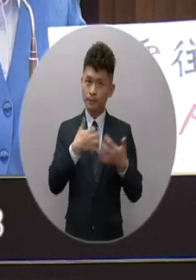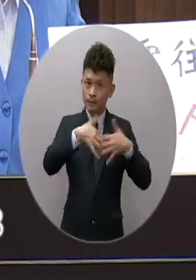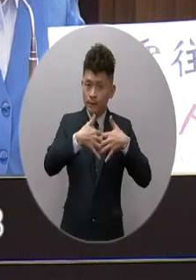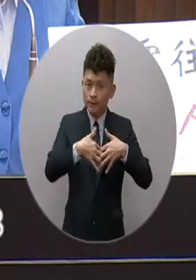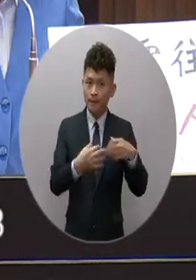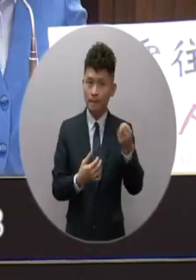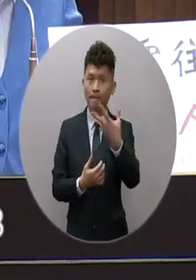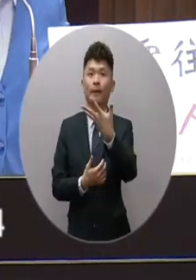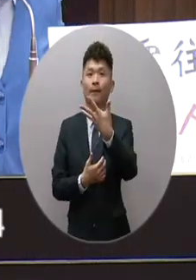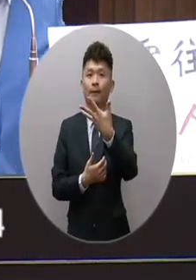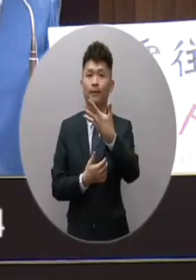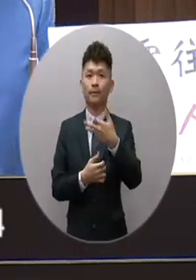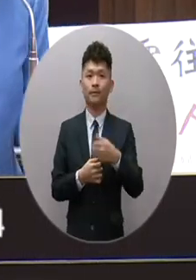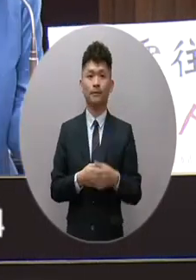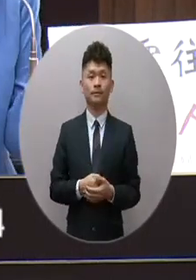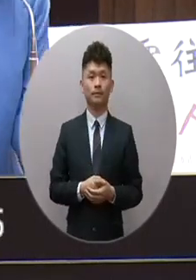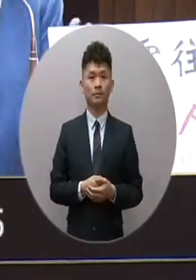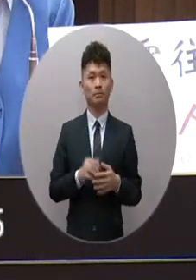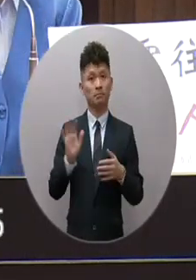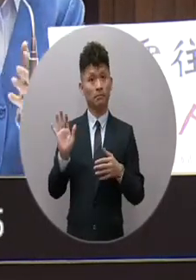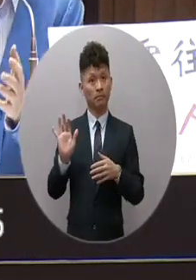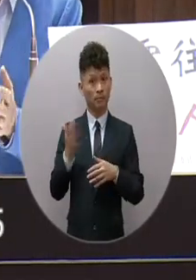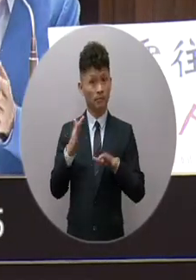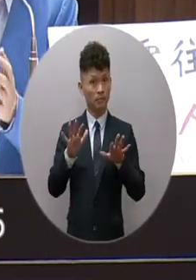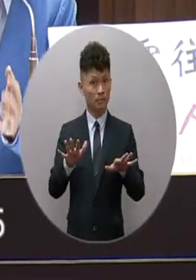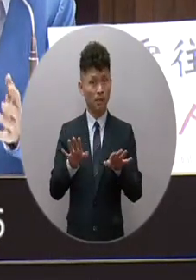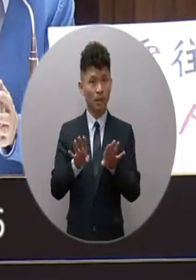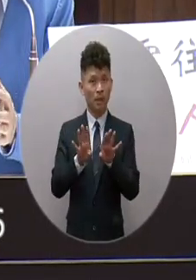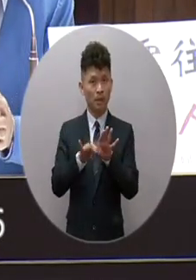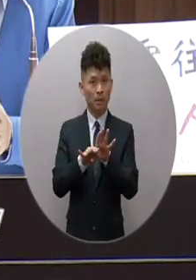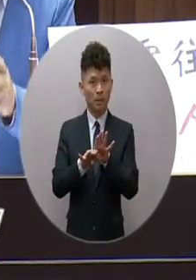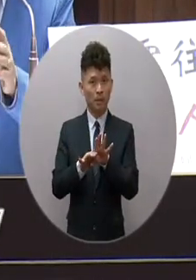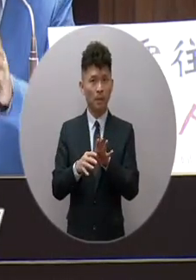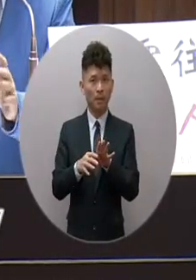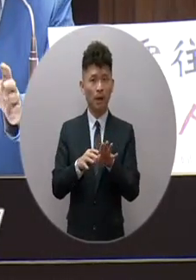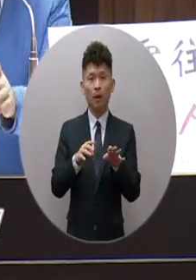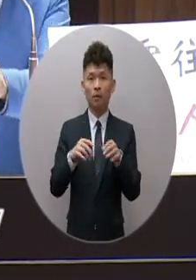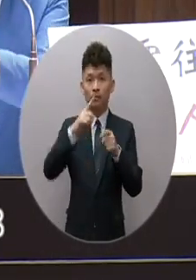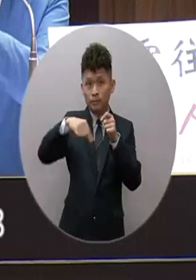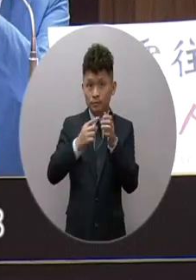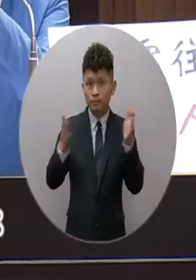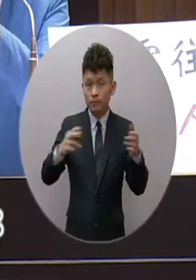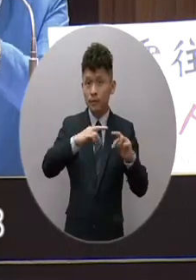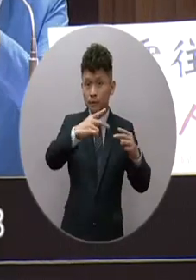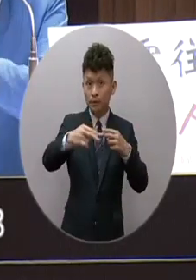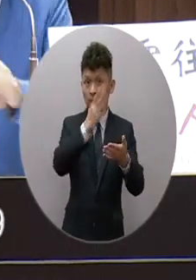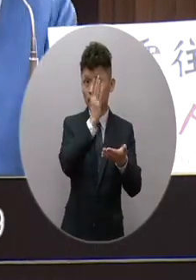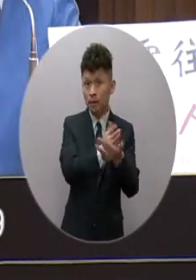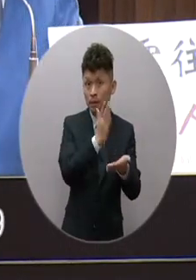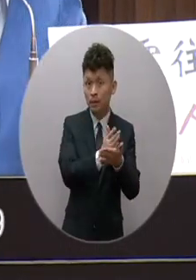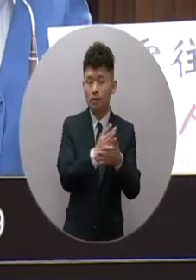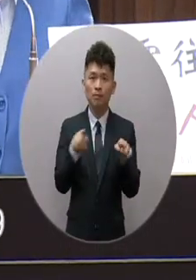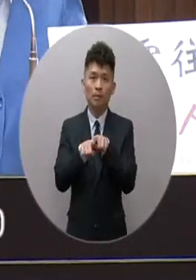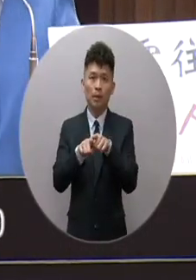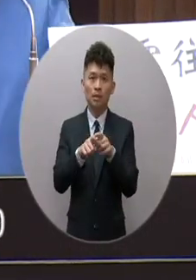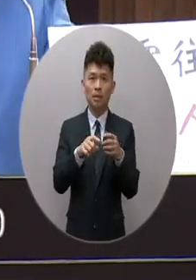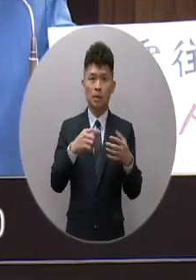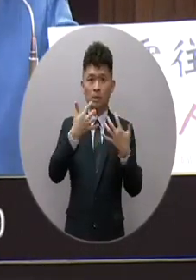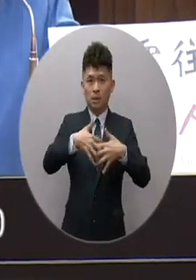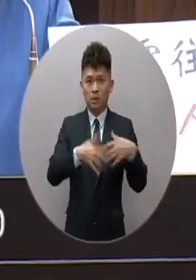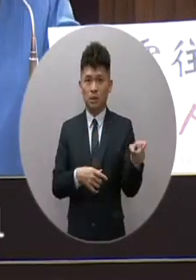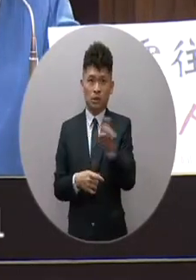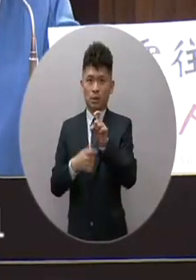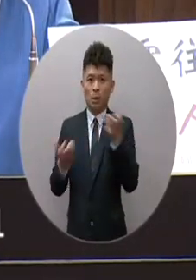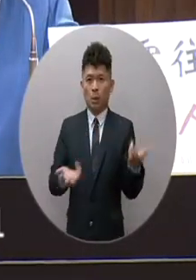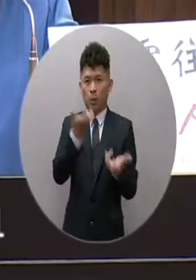组就够了。但是现在不是啊，除了税收停以外，几乎平常都是10部火力全开，